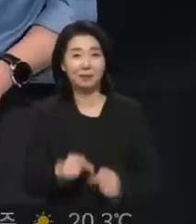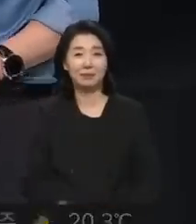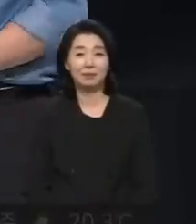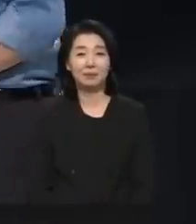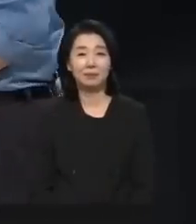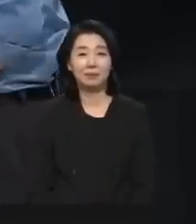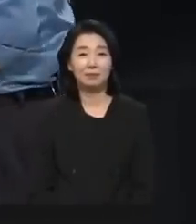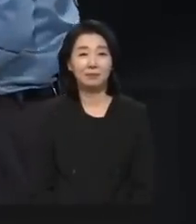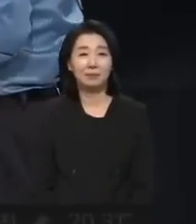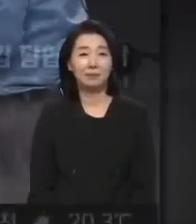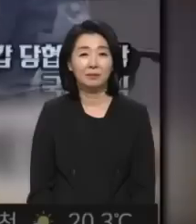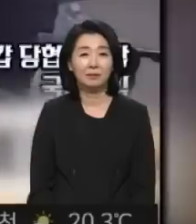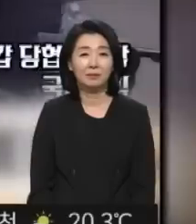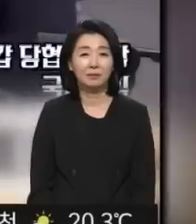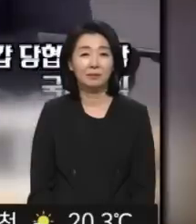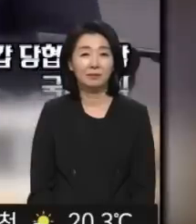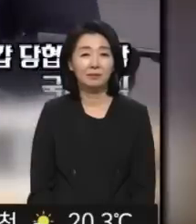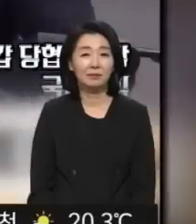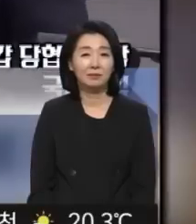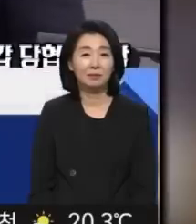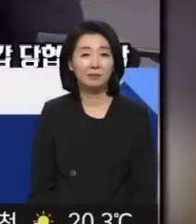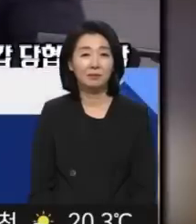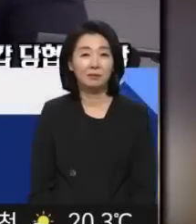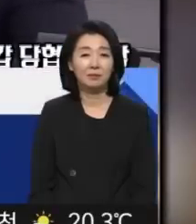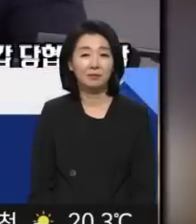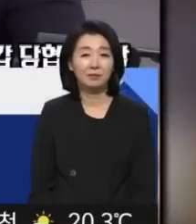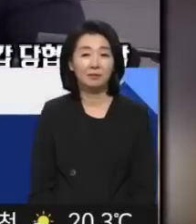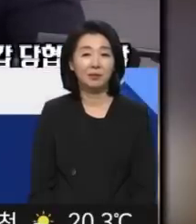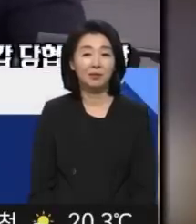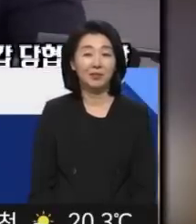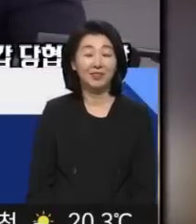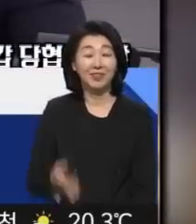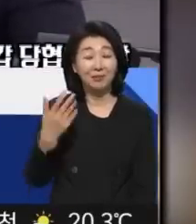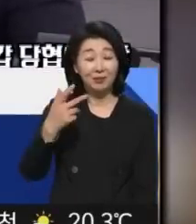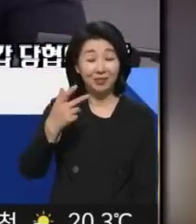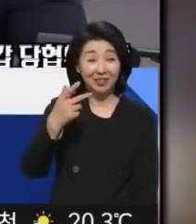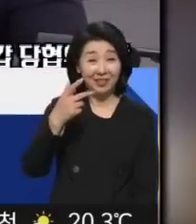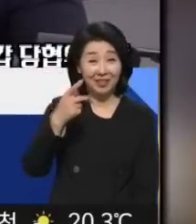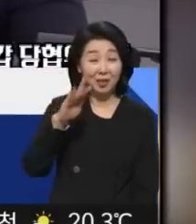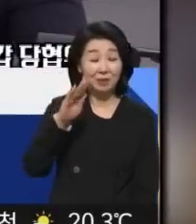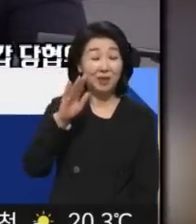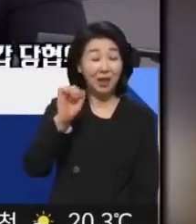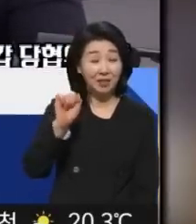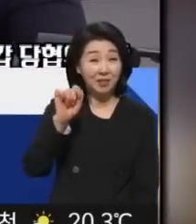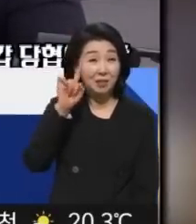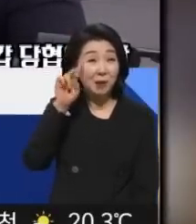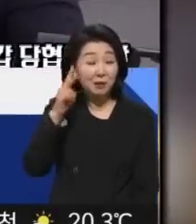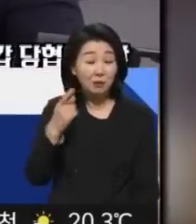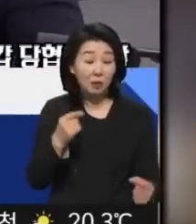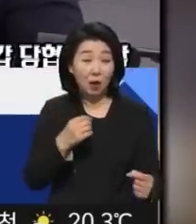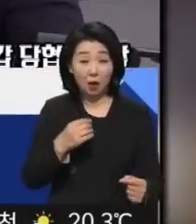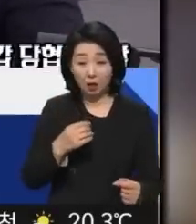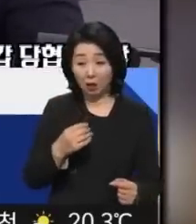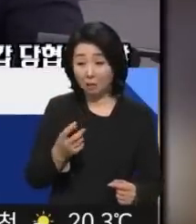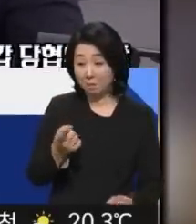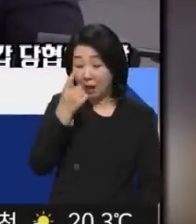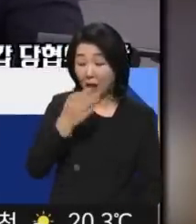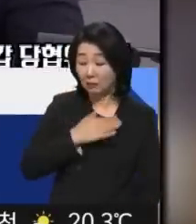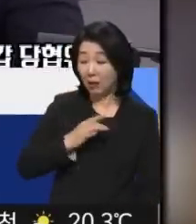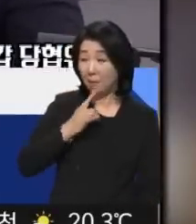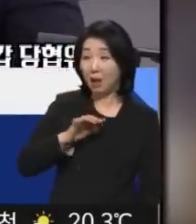일맥상통했습니다. 네. 옛날에 뭐 우리 KBS 1박 2일처럼 네. 네. 복불복 걸리더라도 나만 아니면 돼.